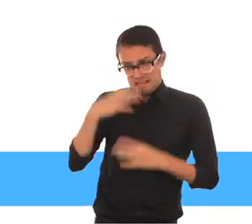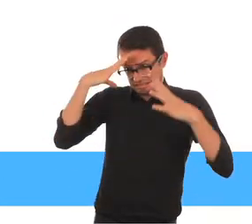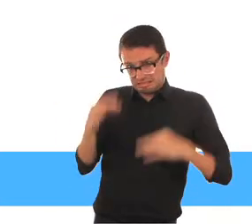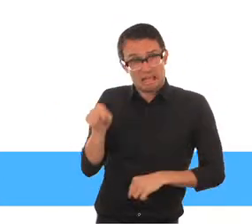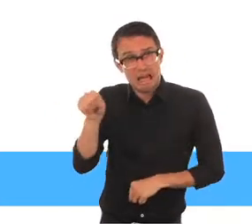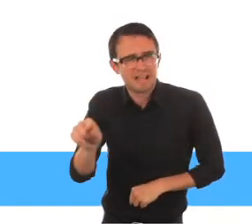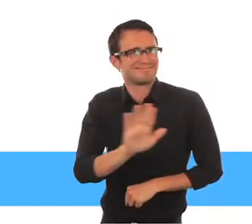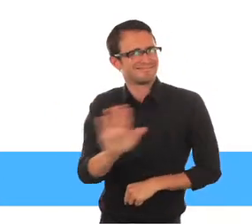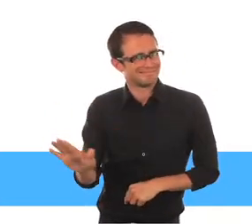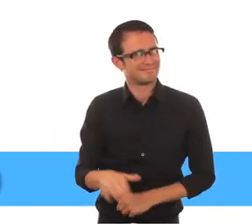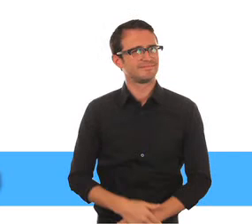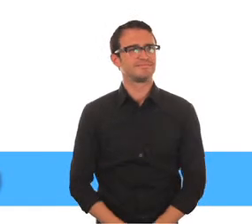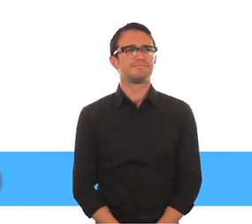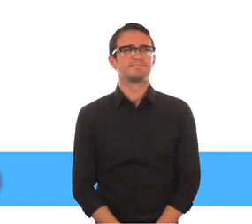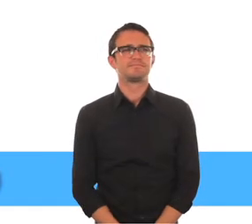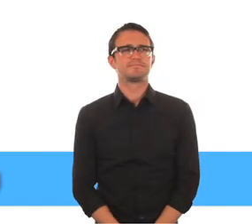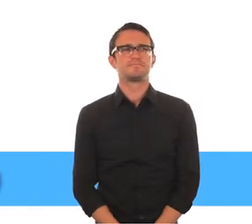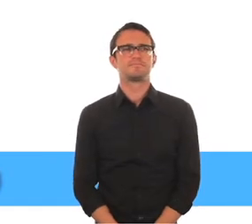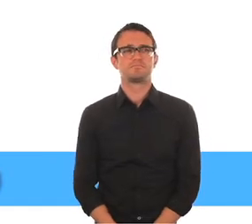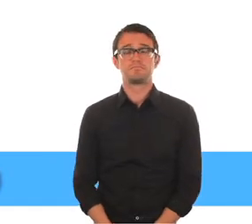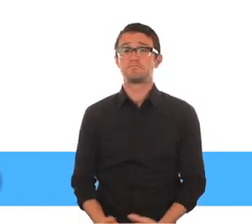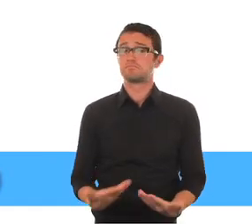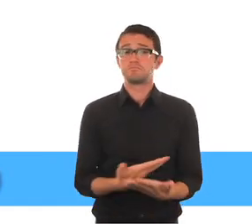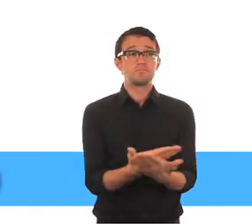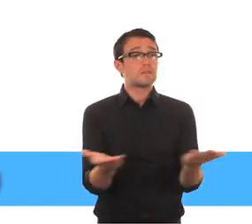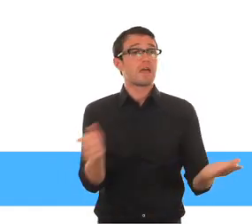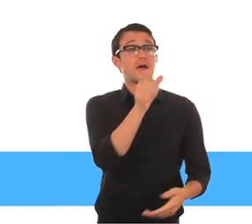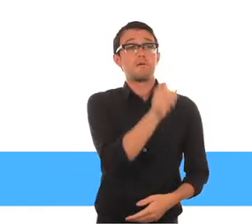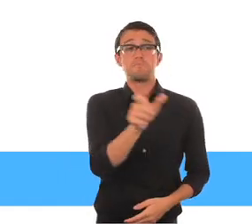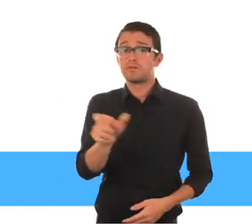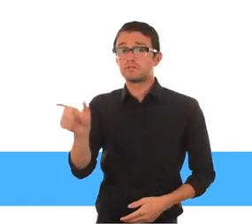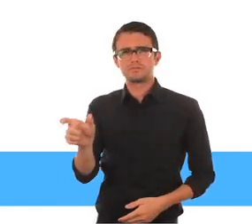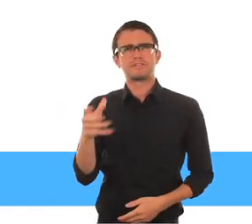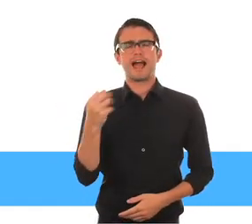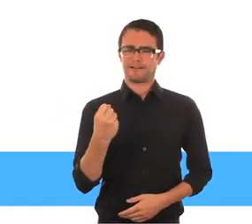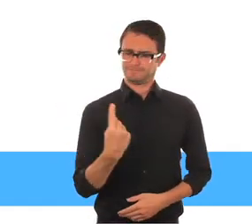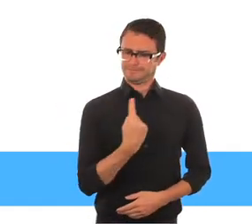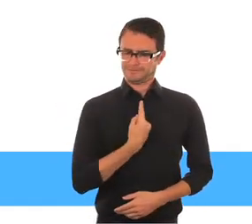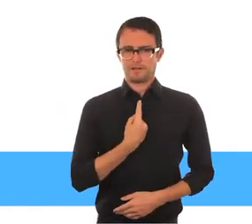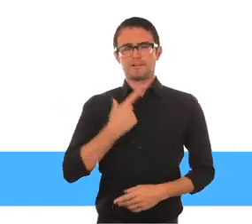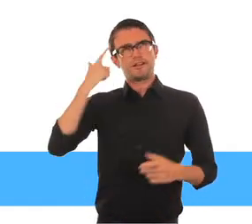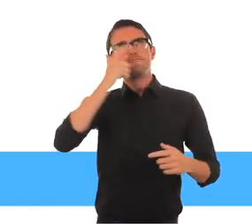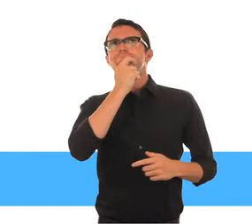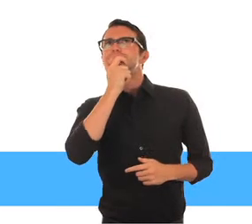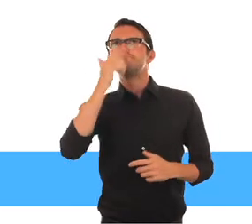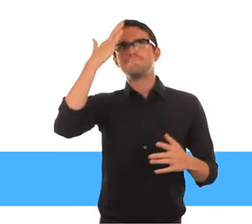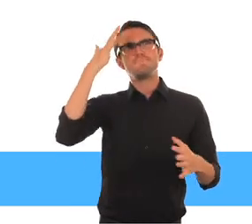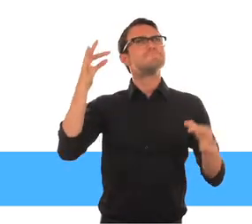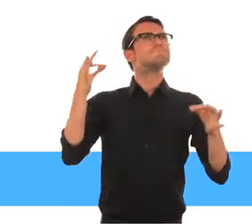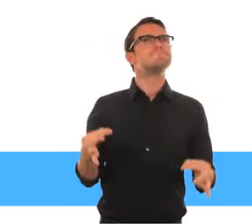Mais comme pour toute personne, l'autonomie de décision et de choix est un droit. Il suffit simplement de leur